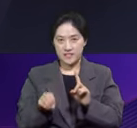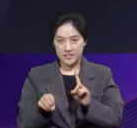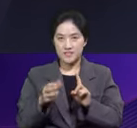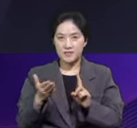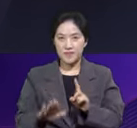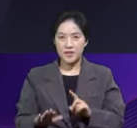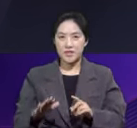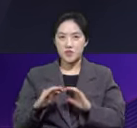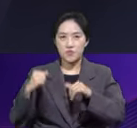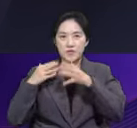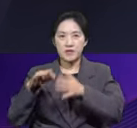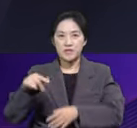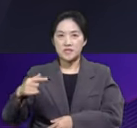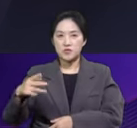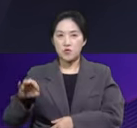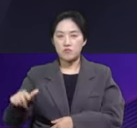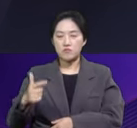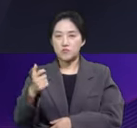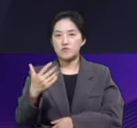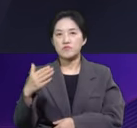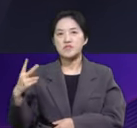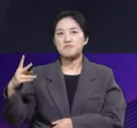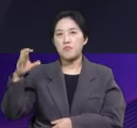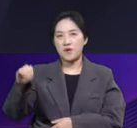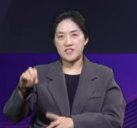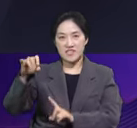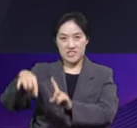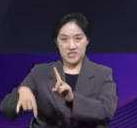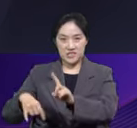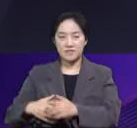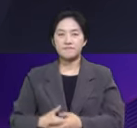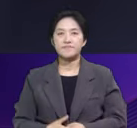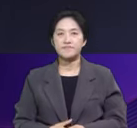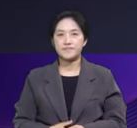진행됐지만 국민의힘 신동욱 후보가 69.2%로 현재 1위입니다.